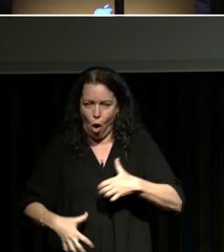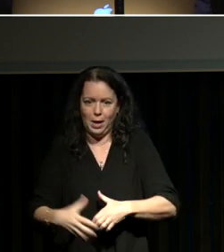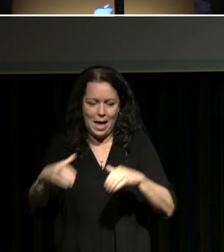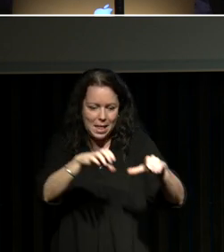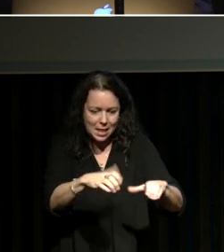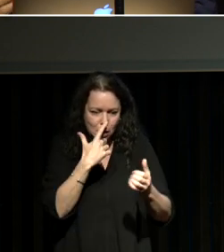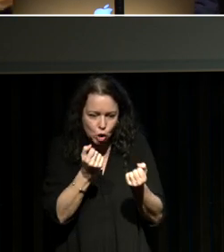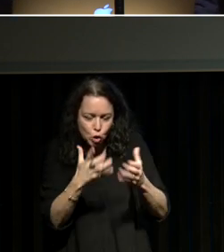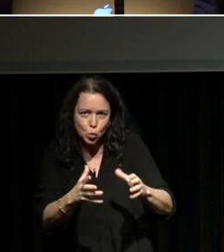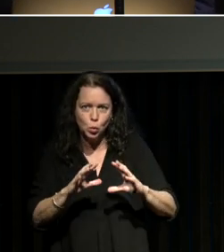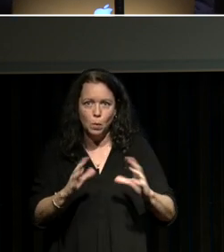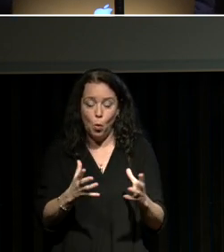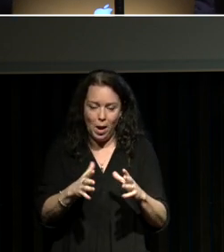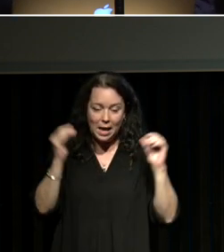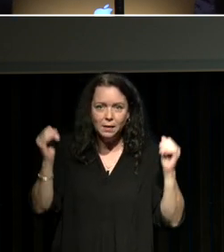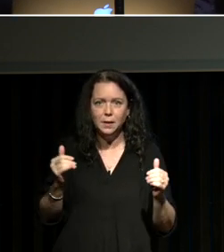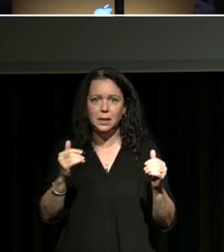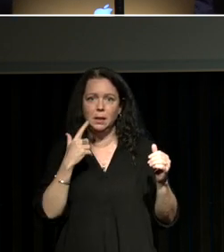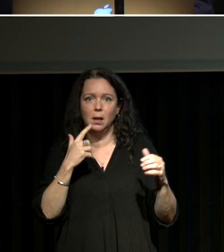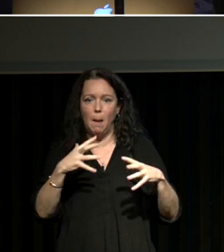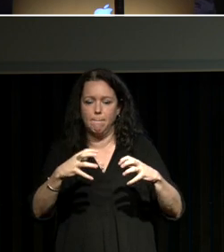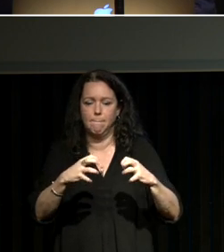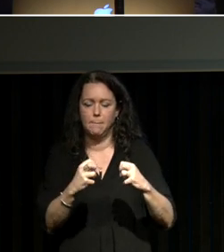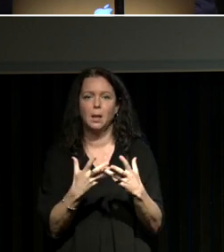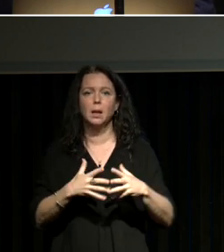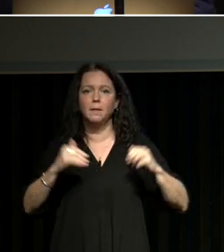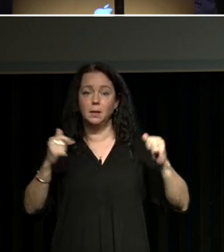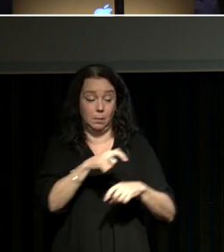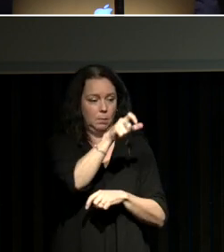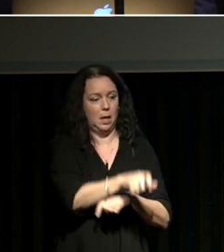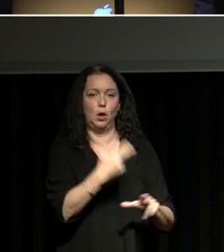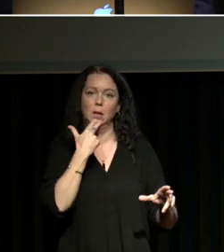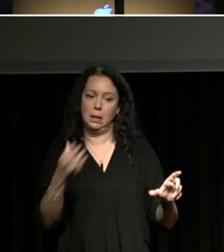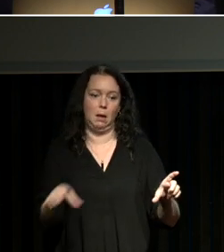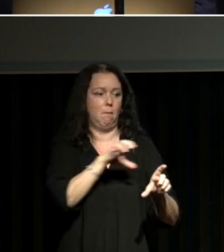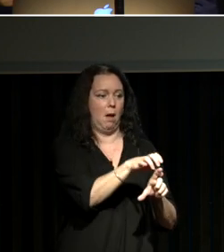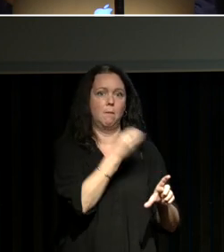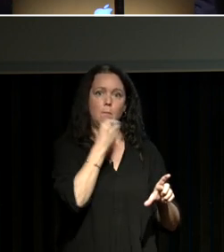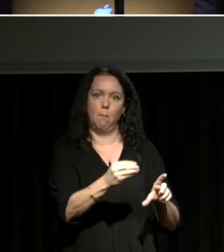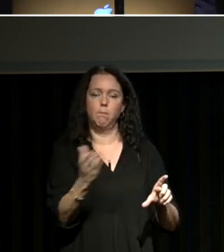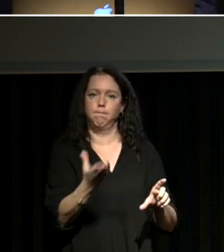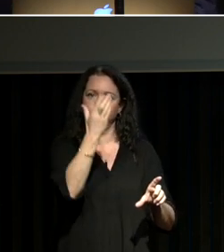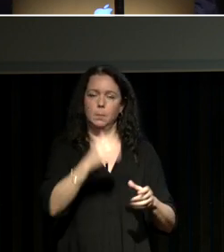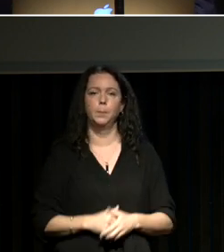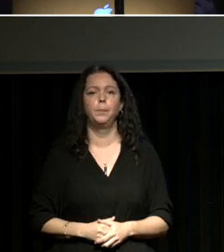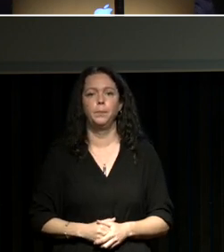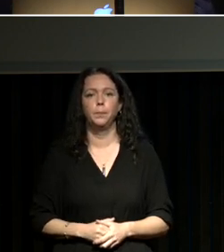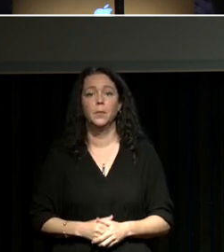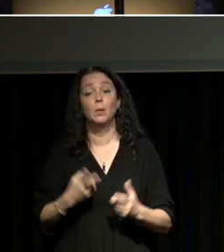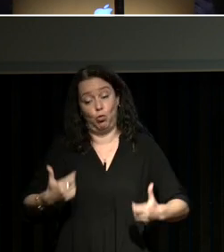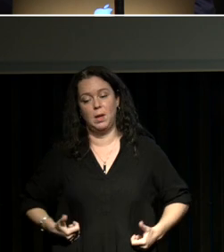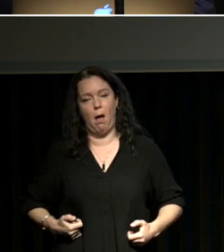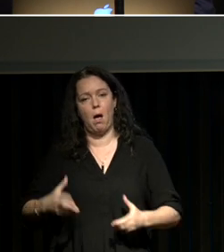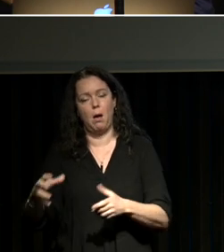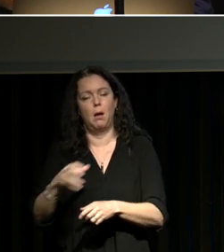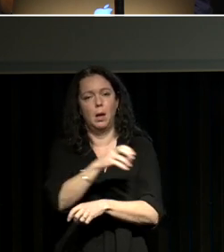tolèrent de mieux en mieux l'ischémie pour que les greffés puissent avoir des organes de très bonne qualité. Et en particulier pour la transplantation rénale,